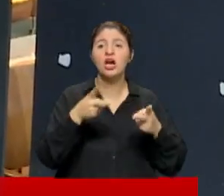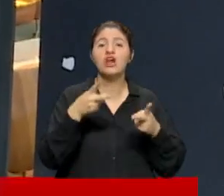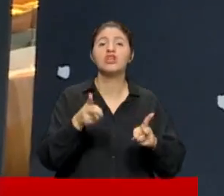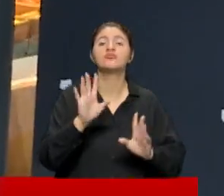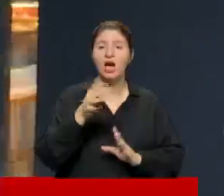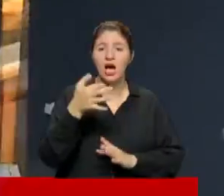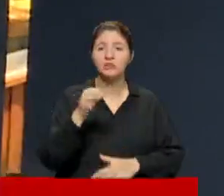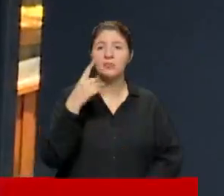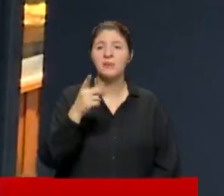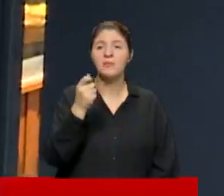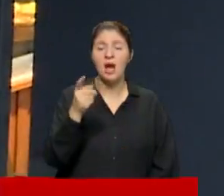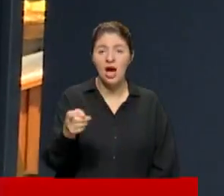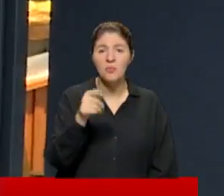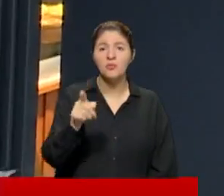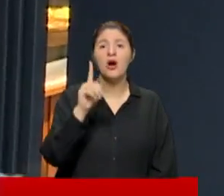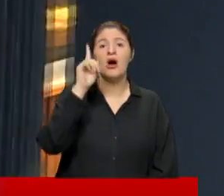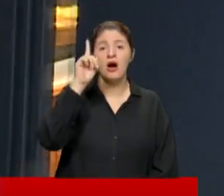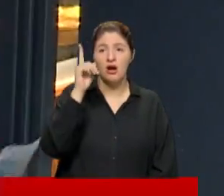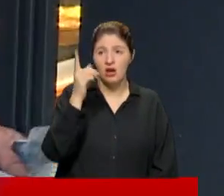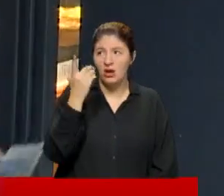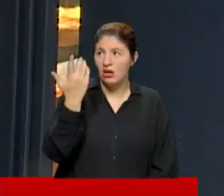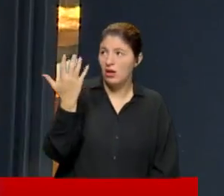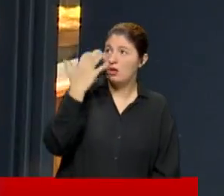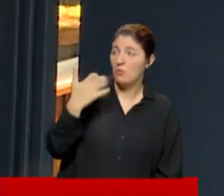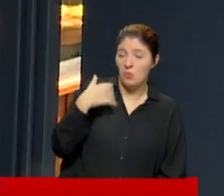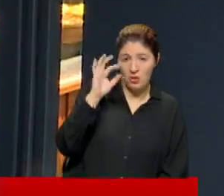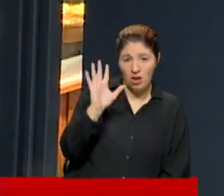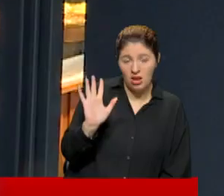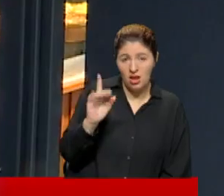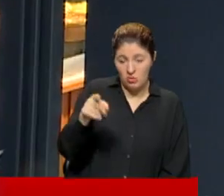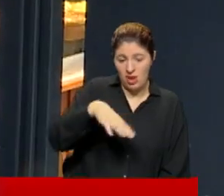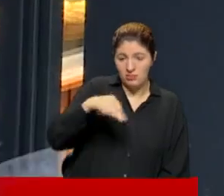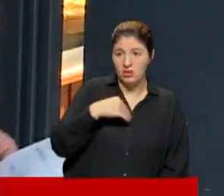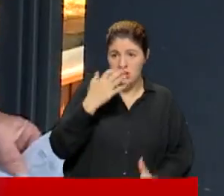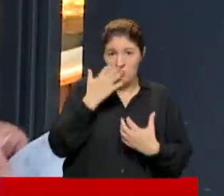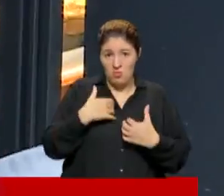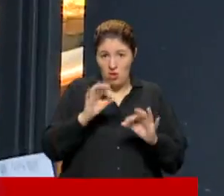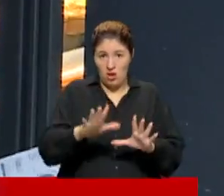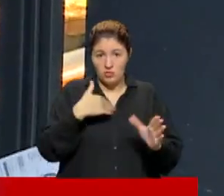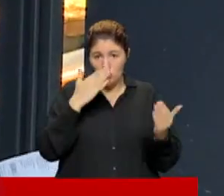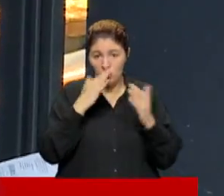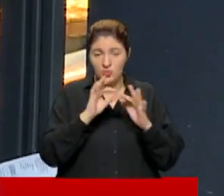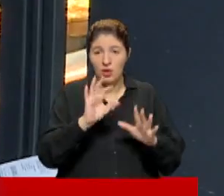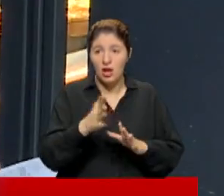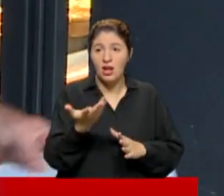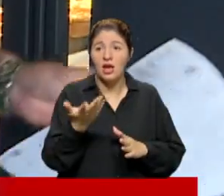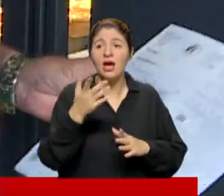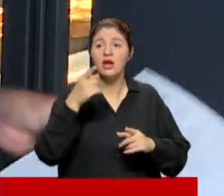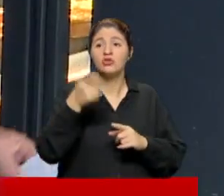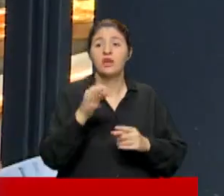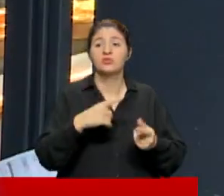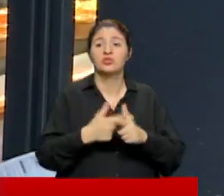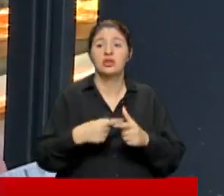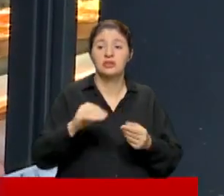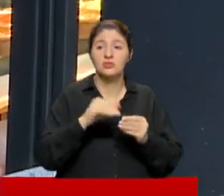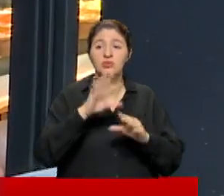6.000 L para Yani bu Allah'a reva mı ya Hangi esnaf bunun altından kalksın yani % 60 da kiraya zam Gelirse zaten bütün